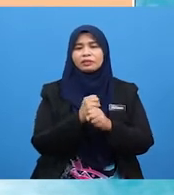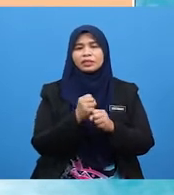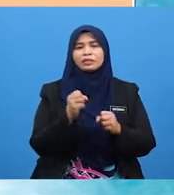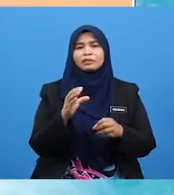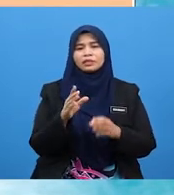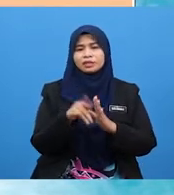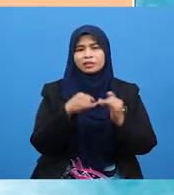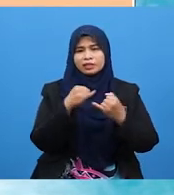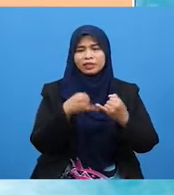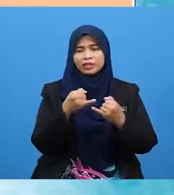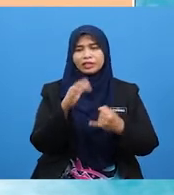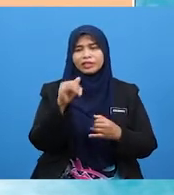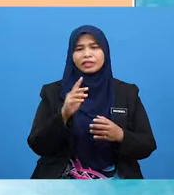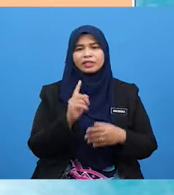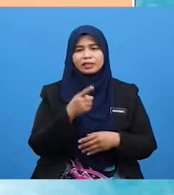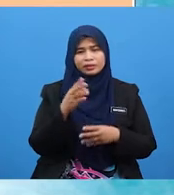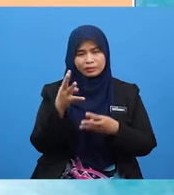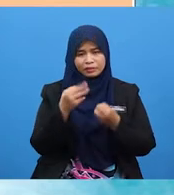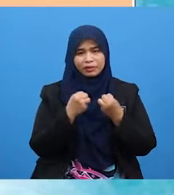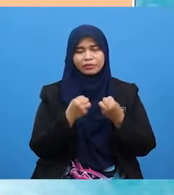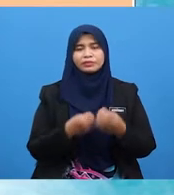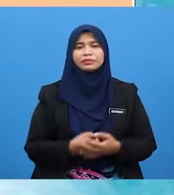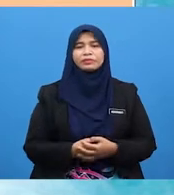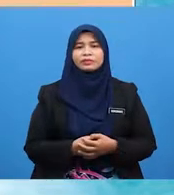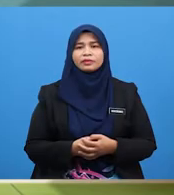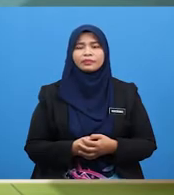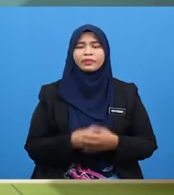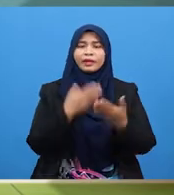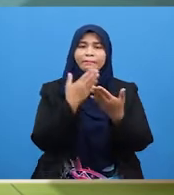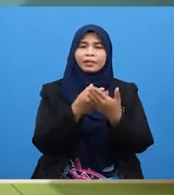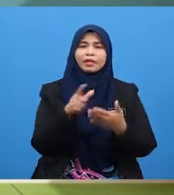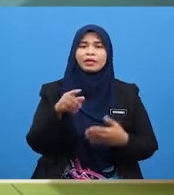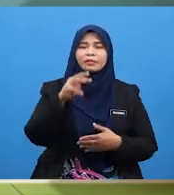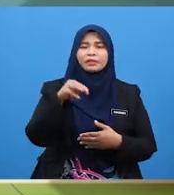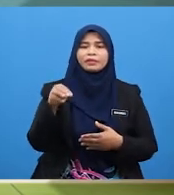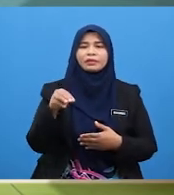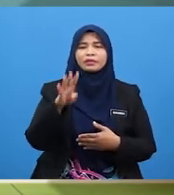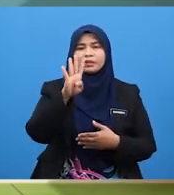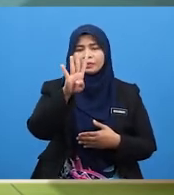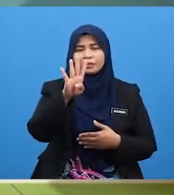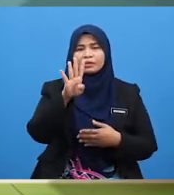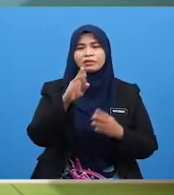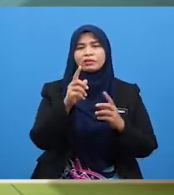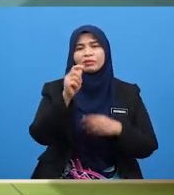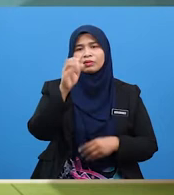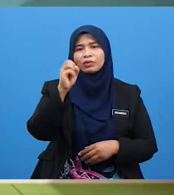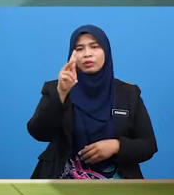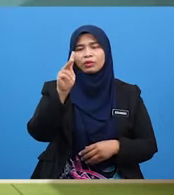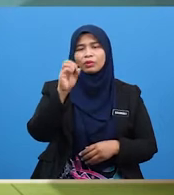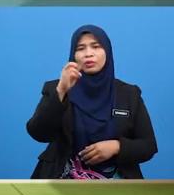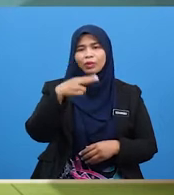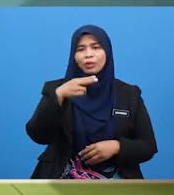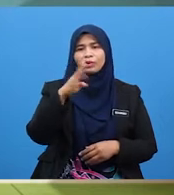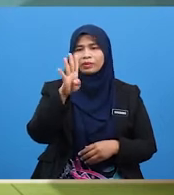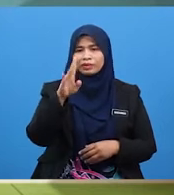mencapai kejayaan yang diimpikan. Baiklah murid-murid, keempat tokoh mazhab ini